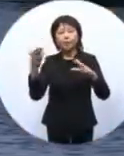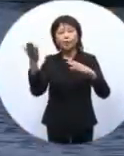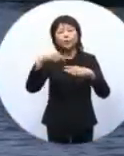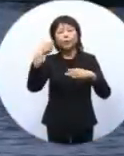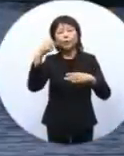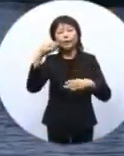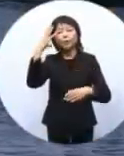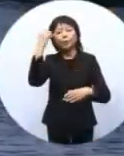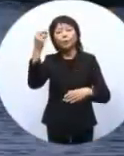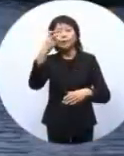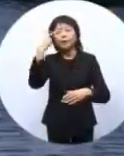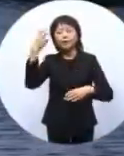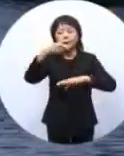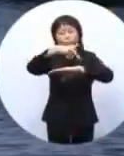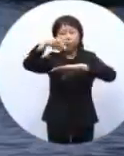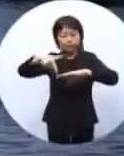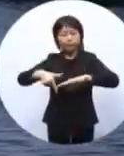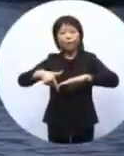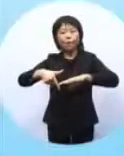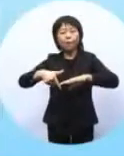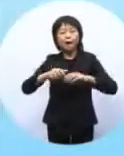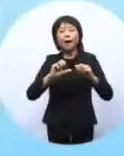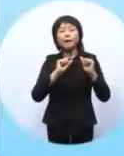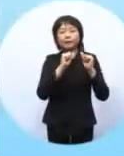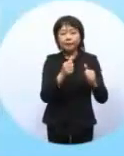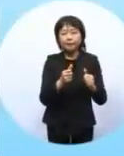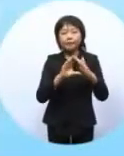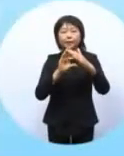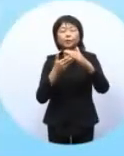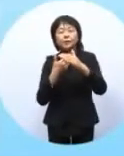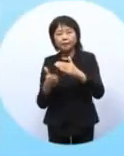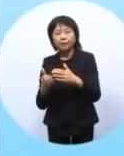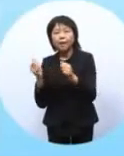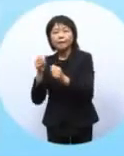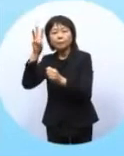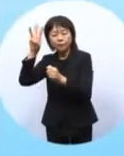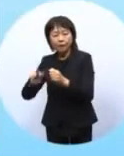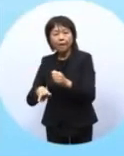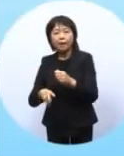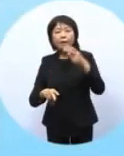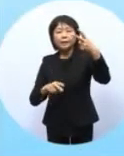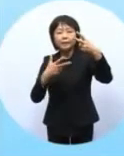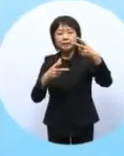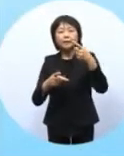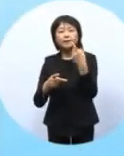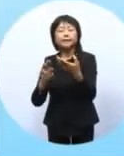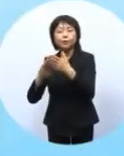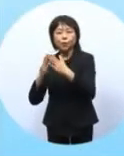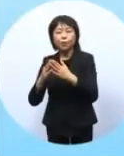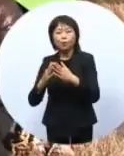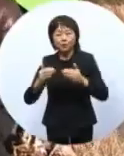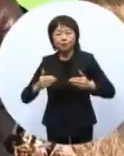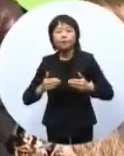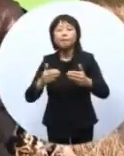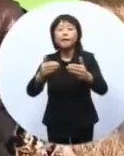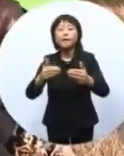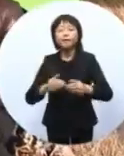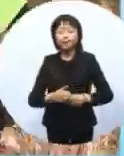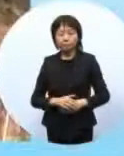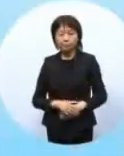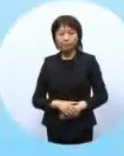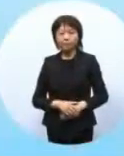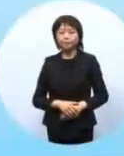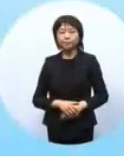の魅力発見プロジェクトが、茅ヶ崎、藤沢、寒川の西一町の主催で進められています。